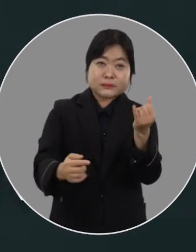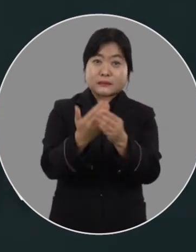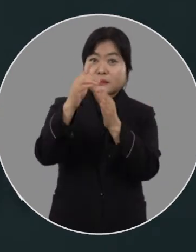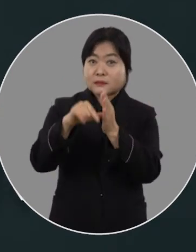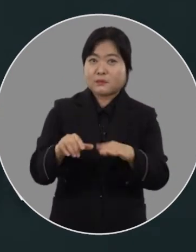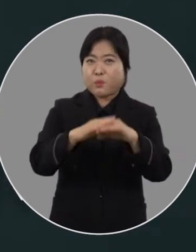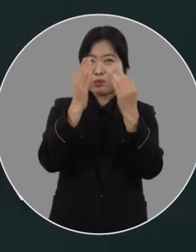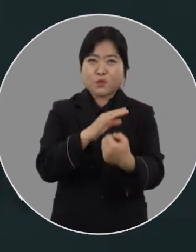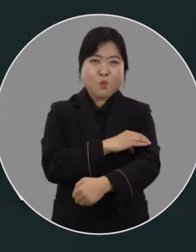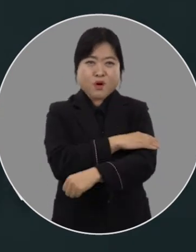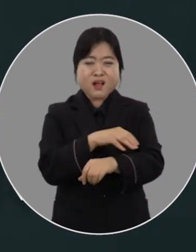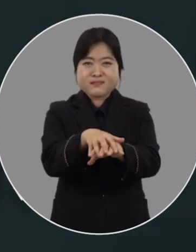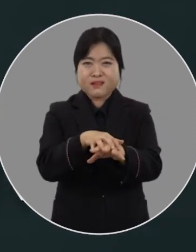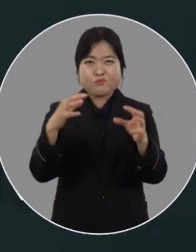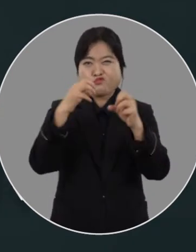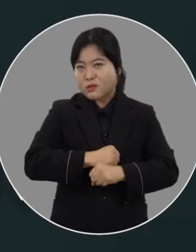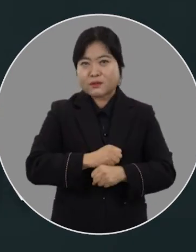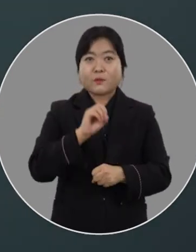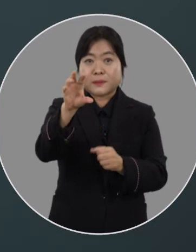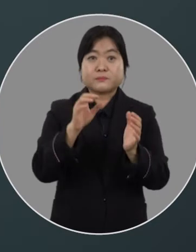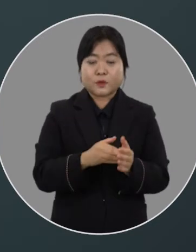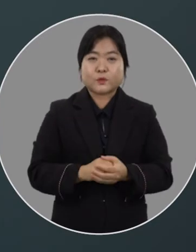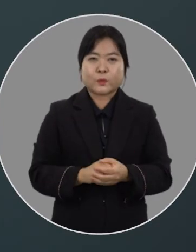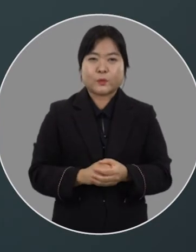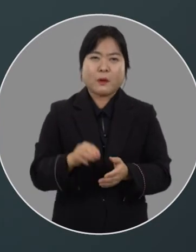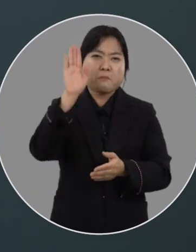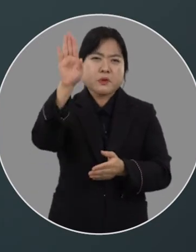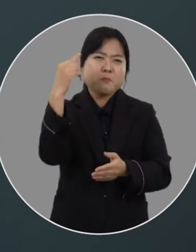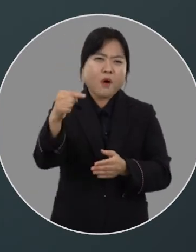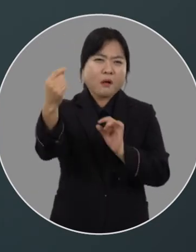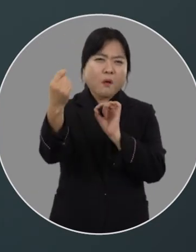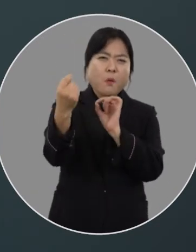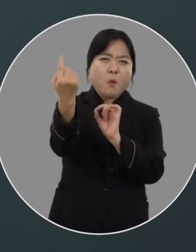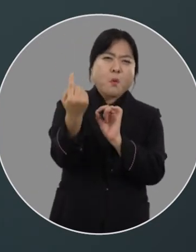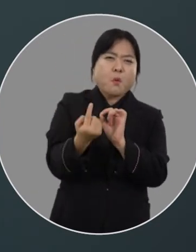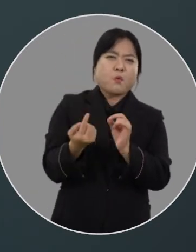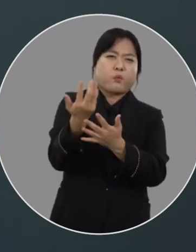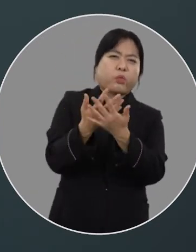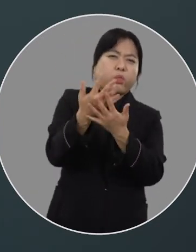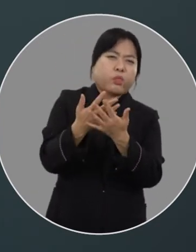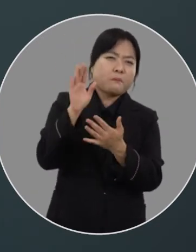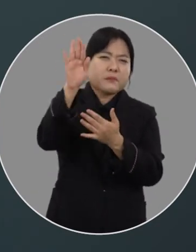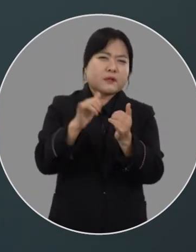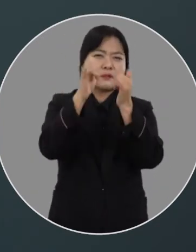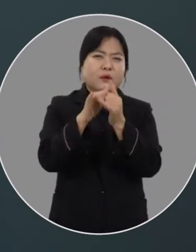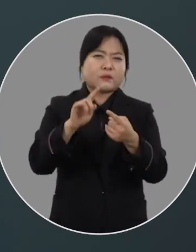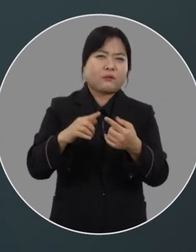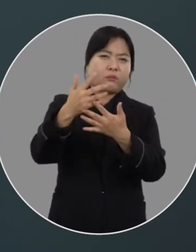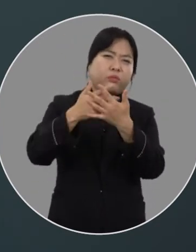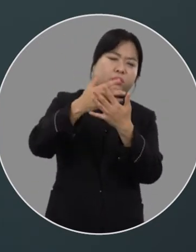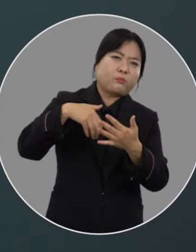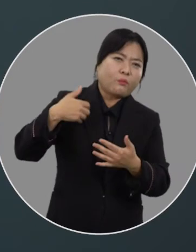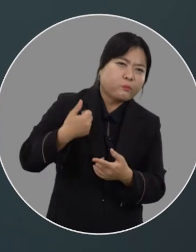이미 모든 권위와 체계가 무너졌다고 말씀드렸었죠. 미래가 뭔가 다가오고 있는데 어떤 사회일지는 전혀 모르겠고